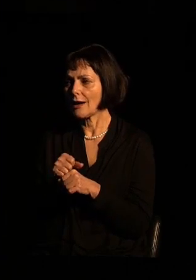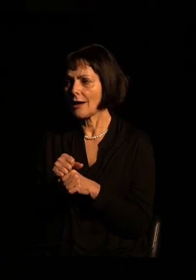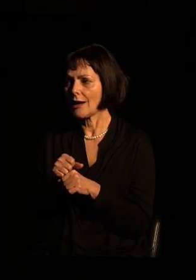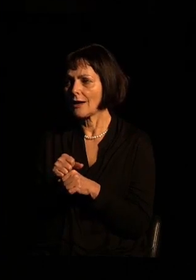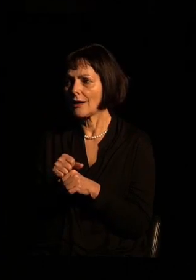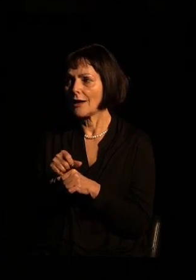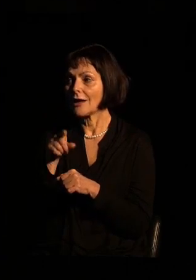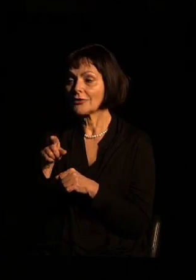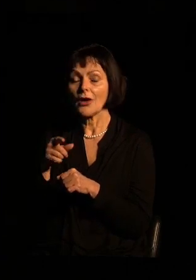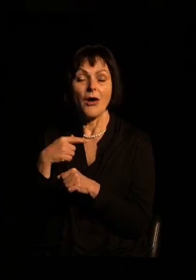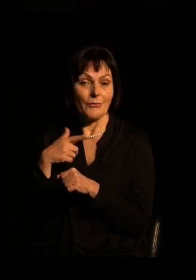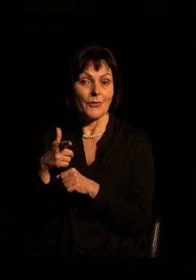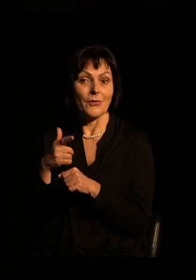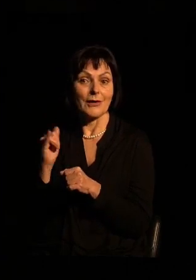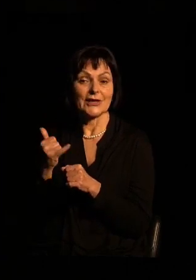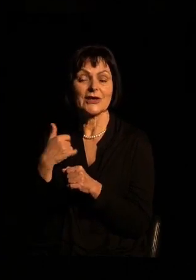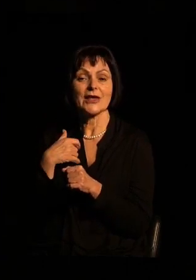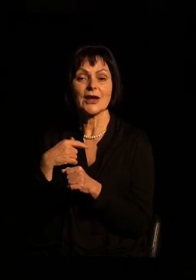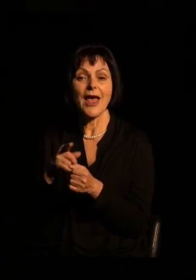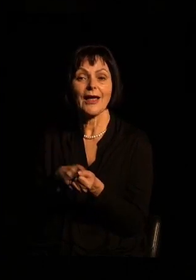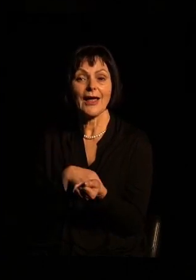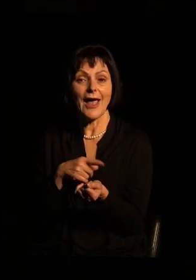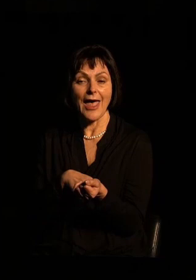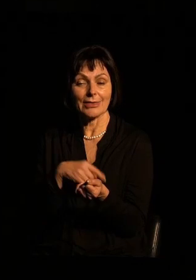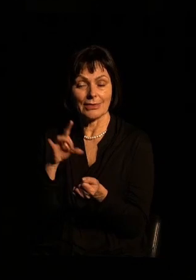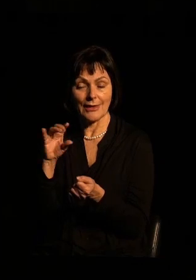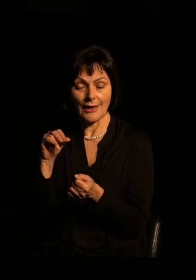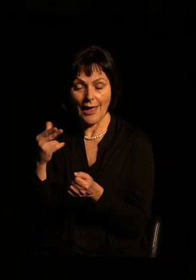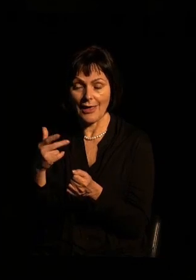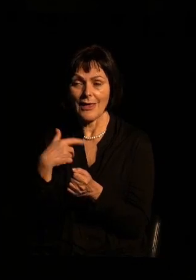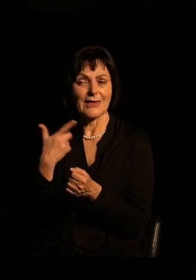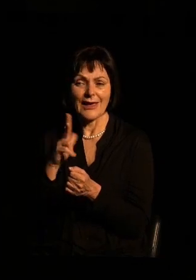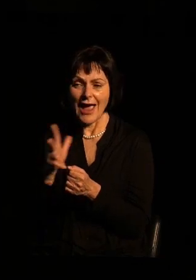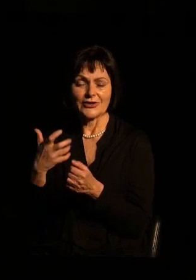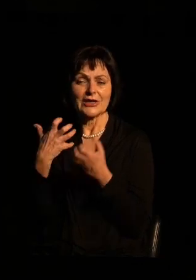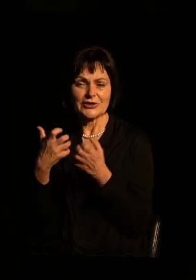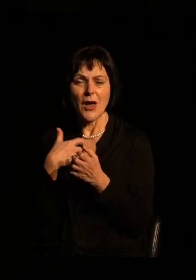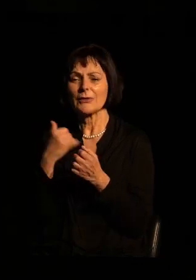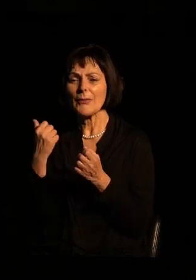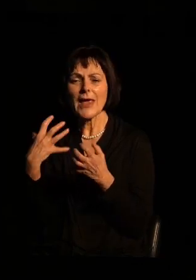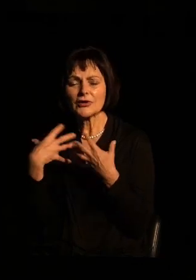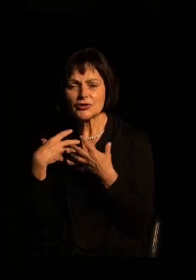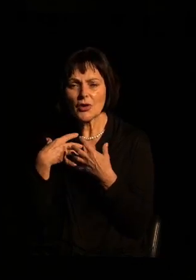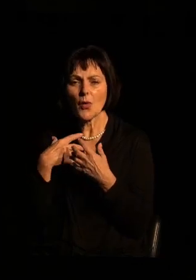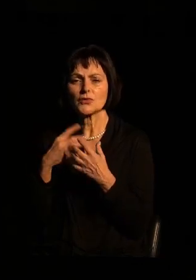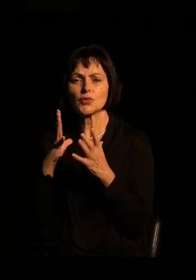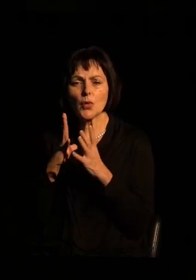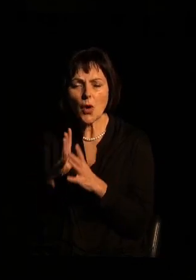nie ukrywam, że to chyba jakieś są też geny, że to nie każdy choćby chciał, choćby nie wiem jak żył